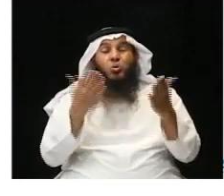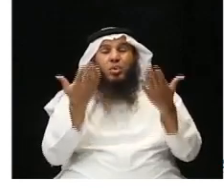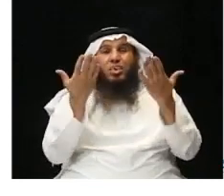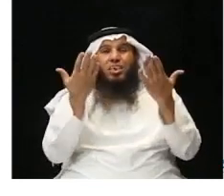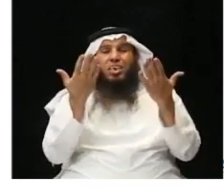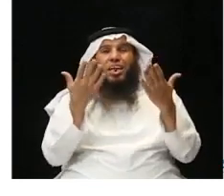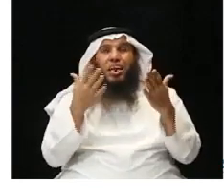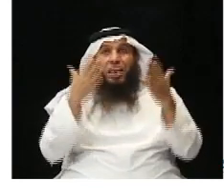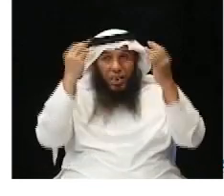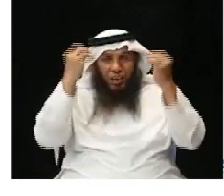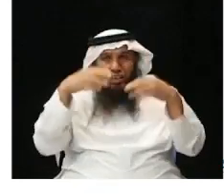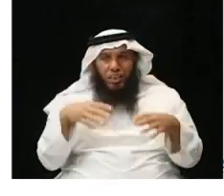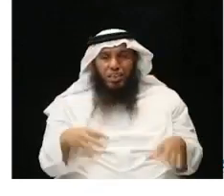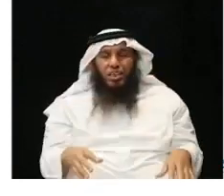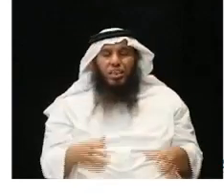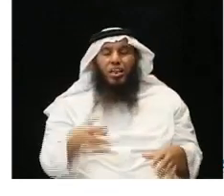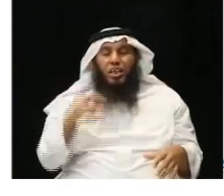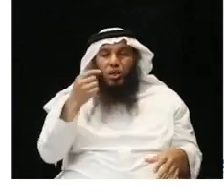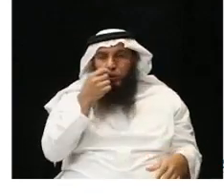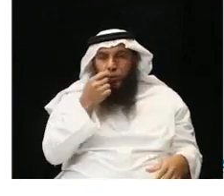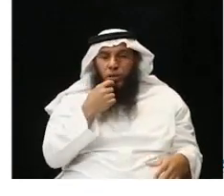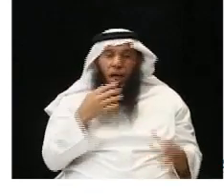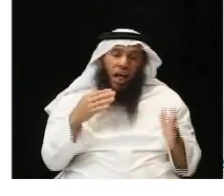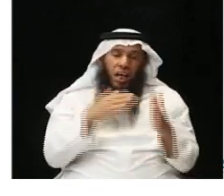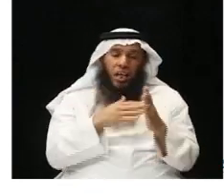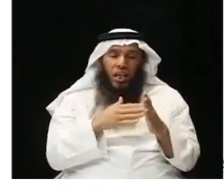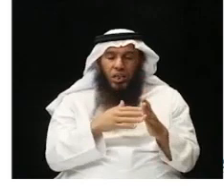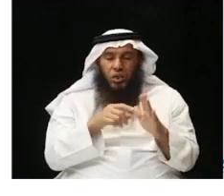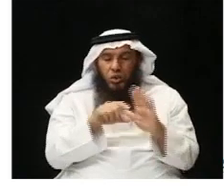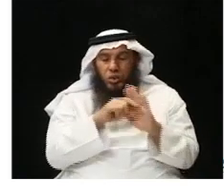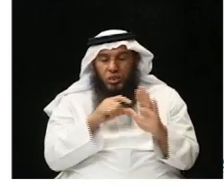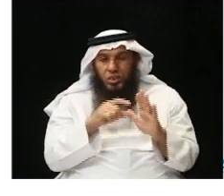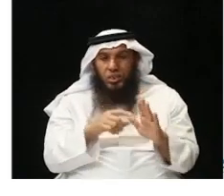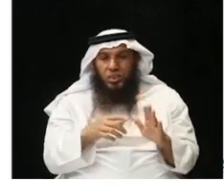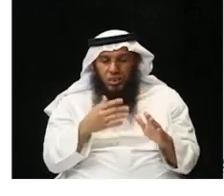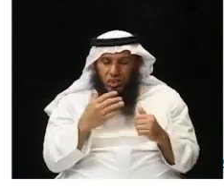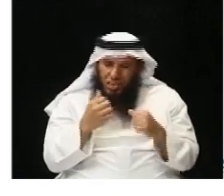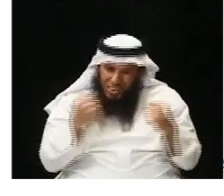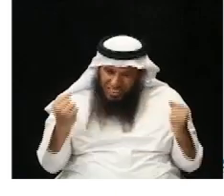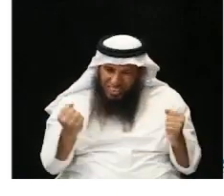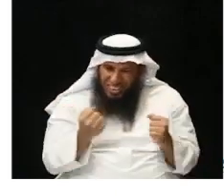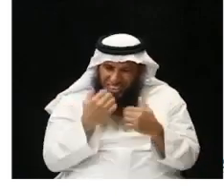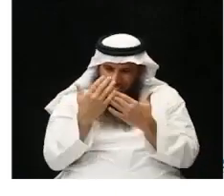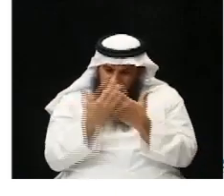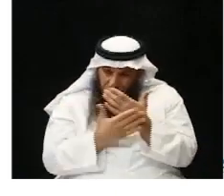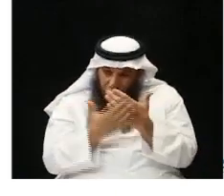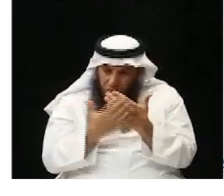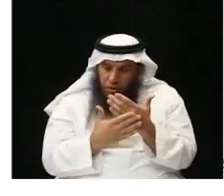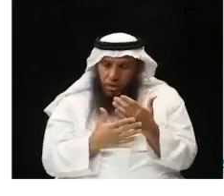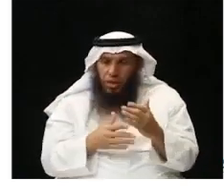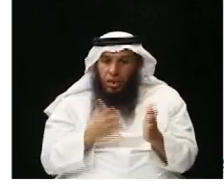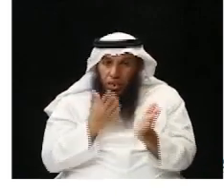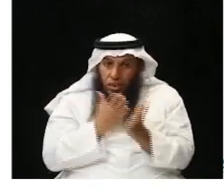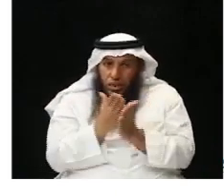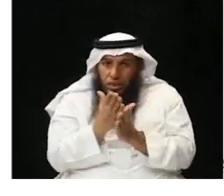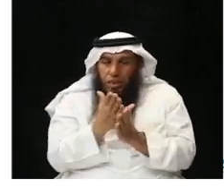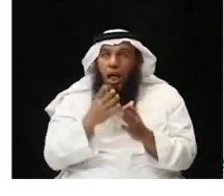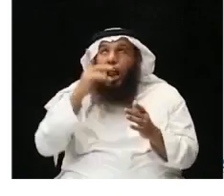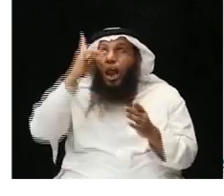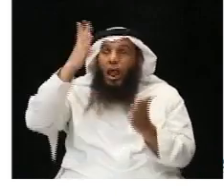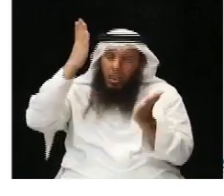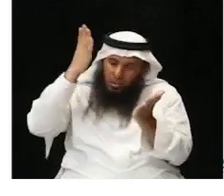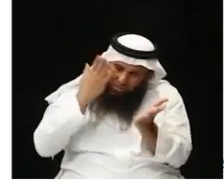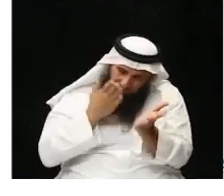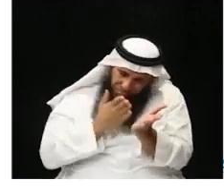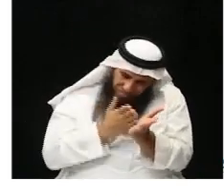ثم ذكر الله سبحانه في آخر السورة قال: من اجتهد وصبر في طريق الهداية فإن الله سبحانه يهديه إلى الطريق المستقيم.